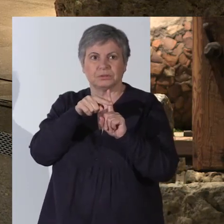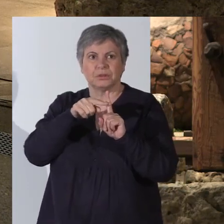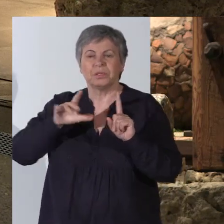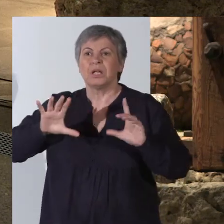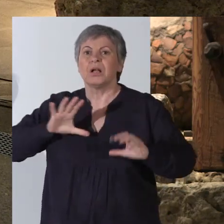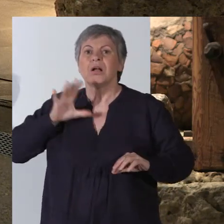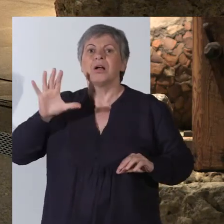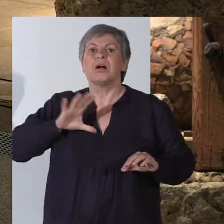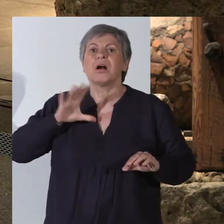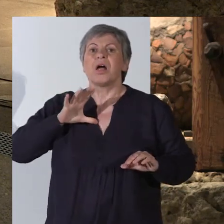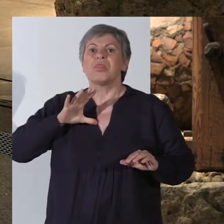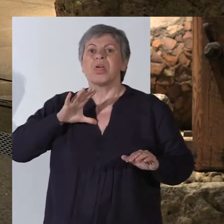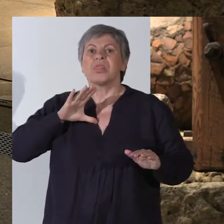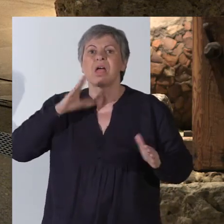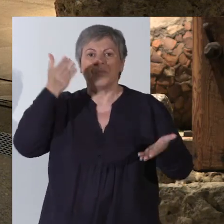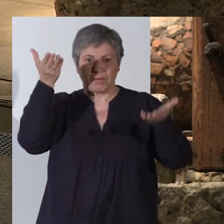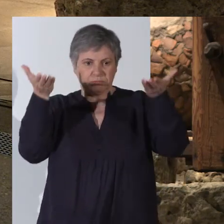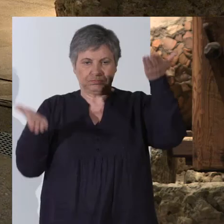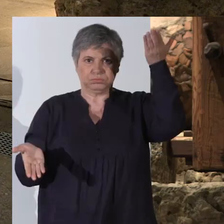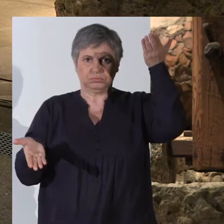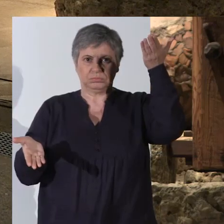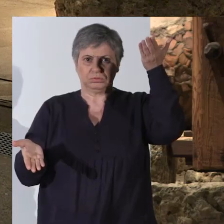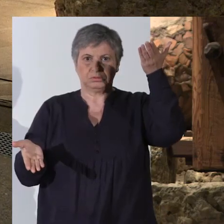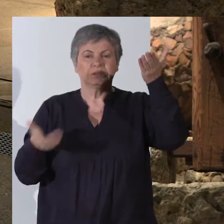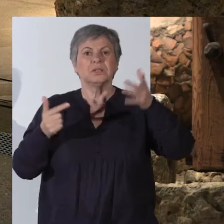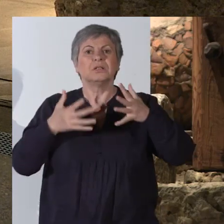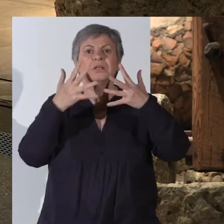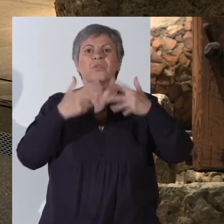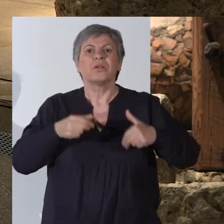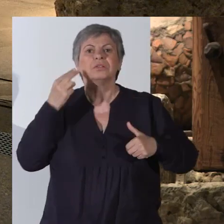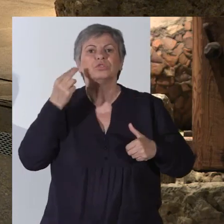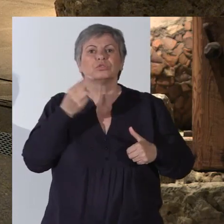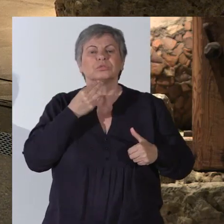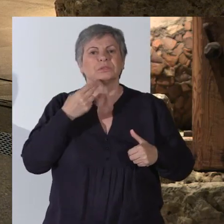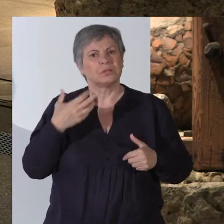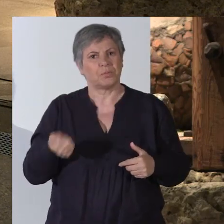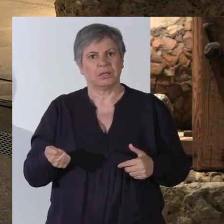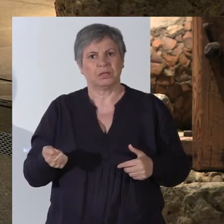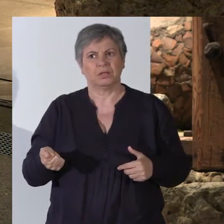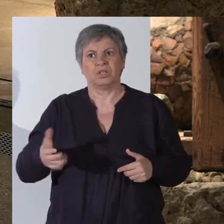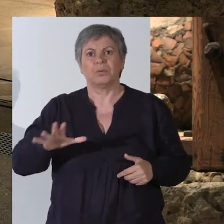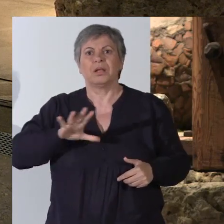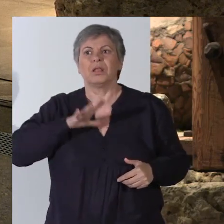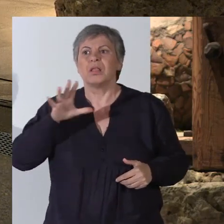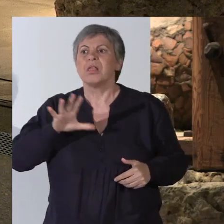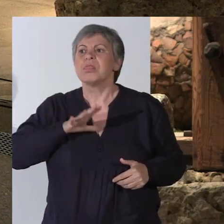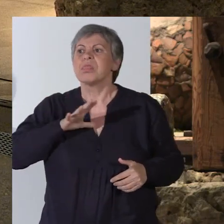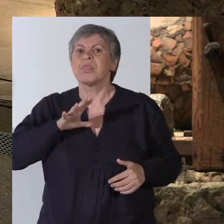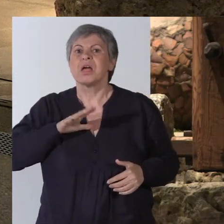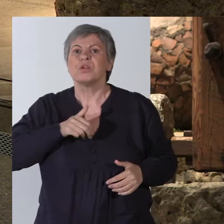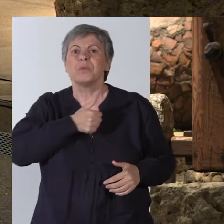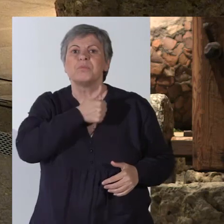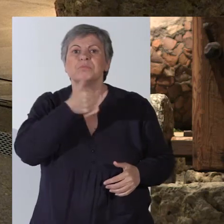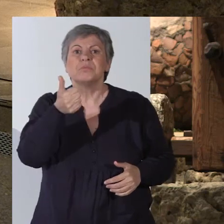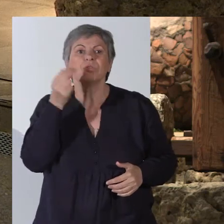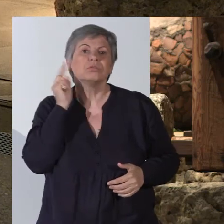σε καμία περίπτωση να πάρει κάποιος το προσκήνιο ακόμα και αν μιλάμε για θέατρο κωφών πια δεν θέλουμε να είναι μόνο η κωφή